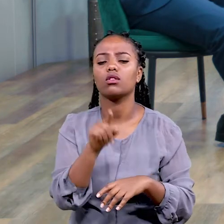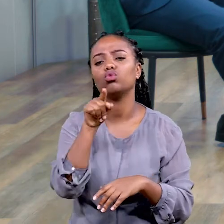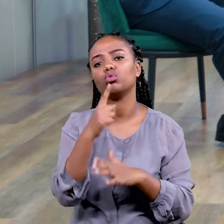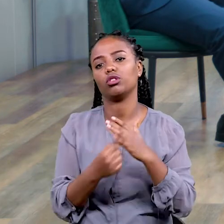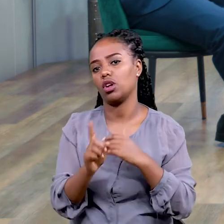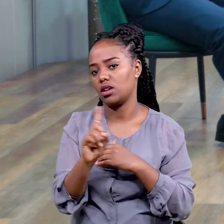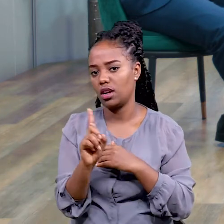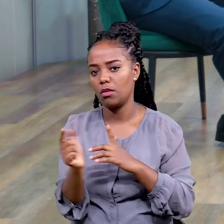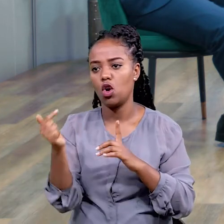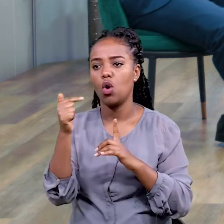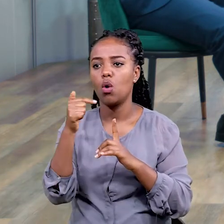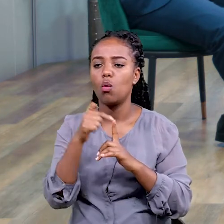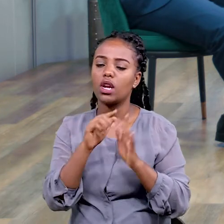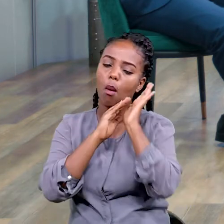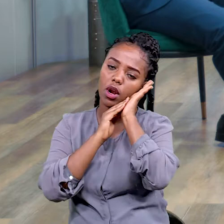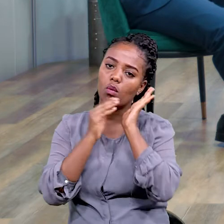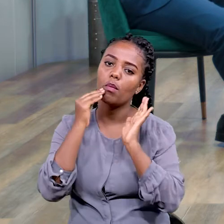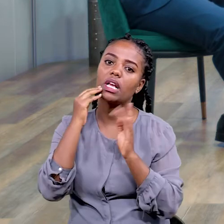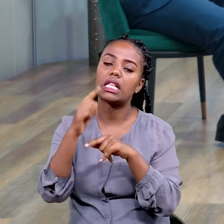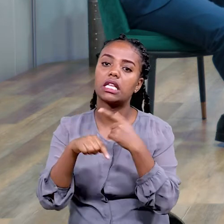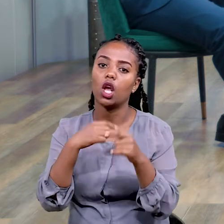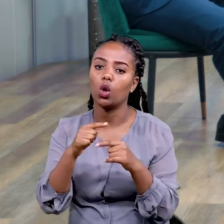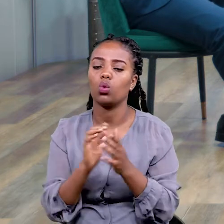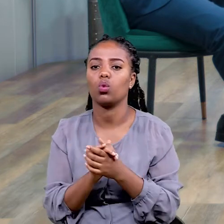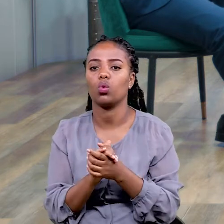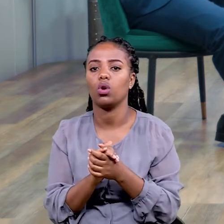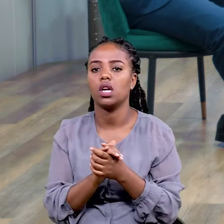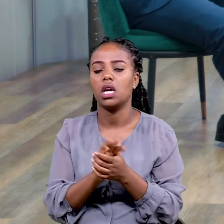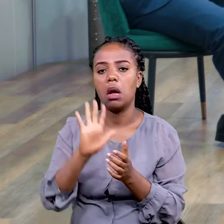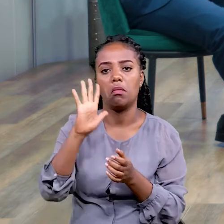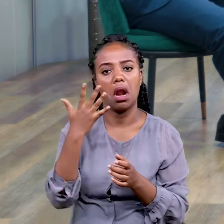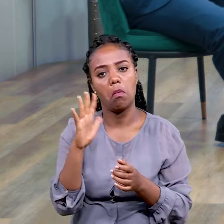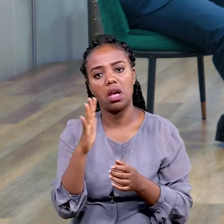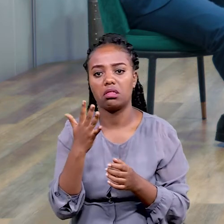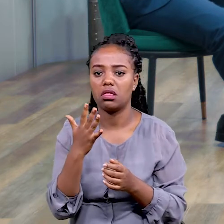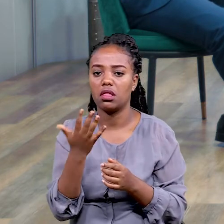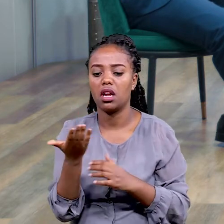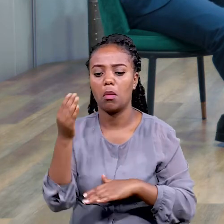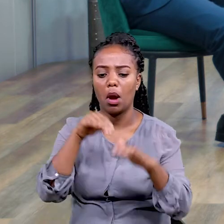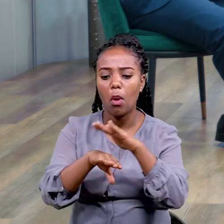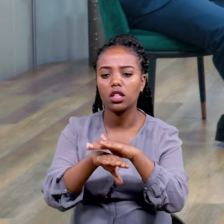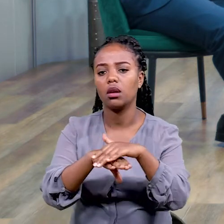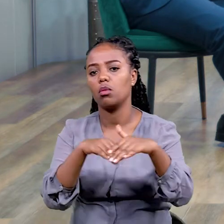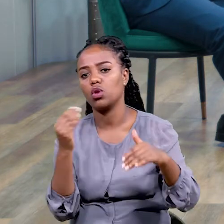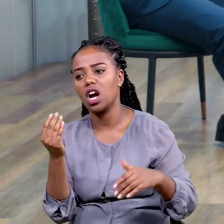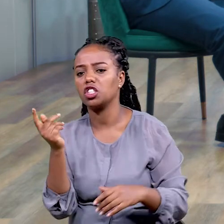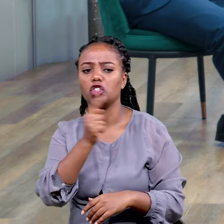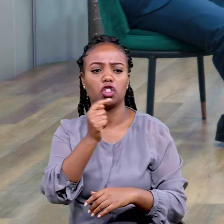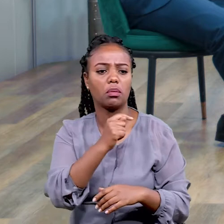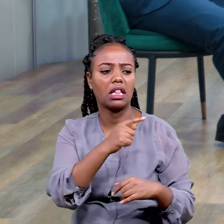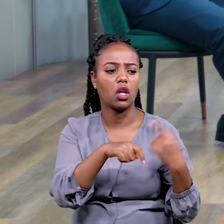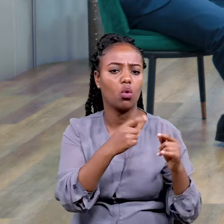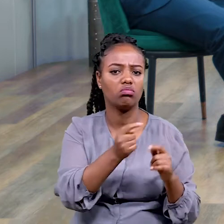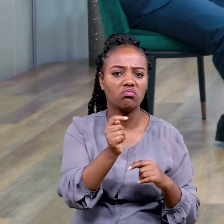እሱ ብቻ አይደለም፣ ወደሚያድሩበት ቤት ሲሄዱስ ምናልባትም ለመግባት ለመውጣት ሽንት ቤት